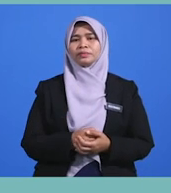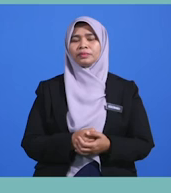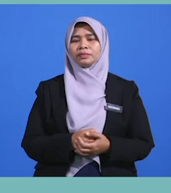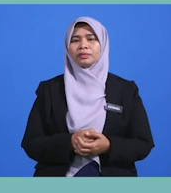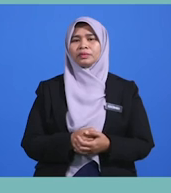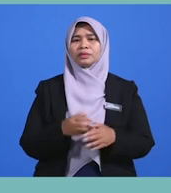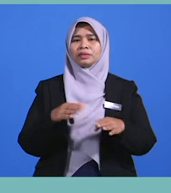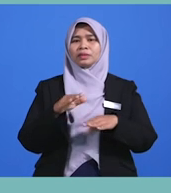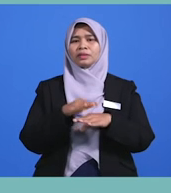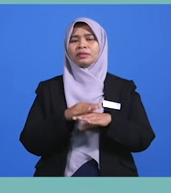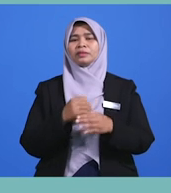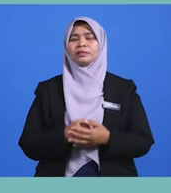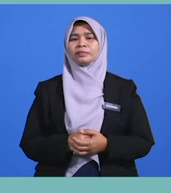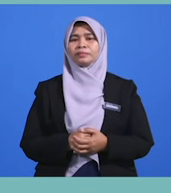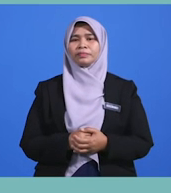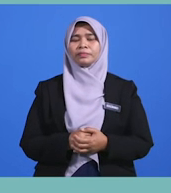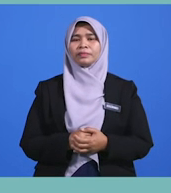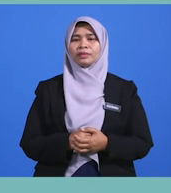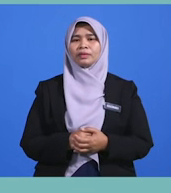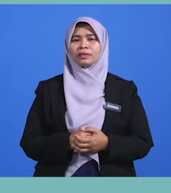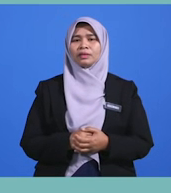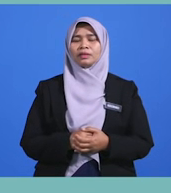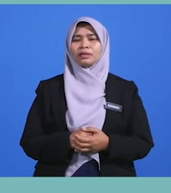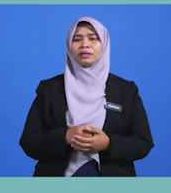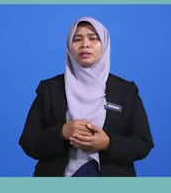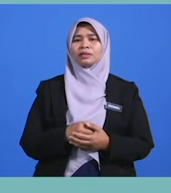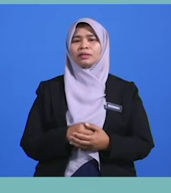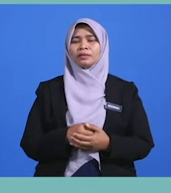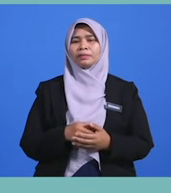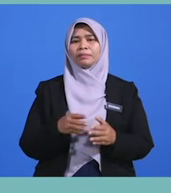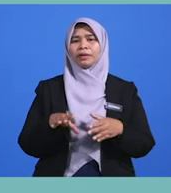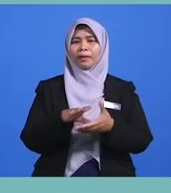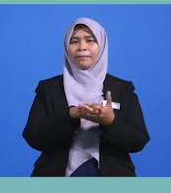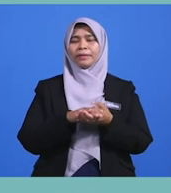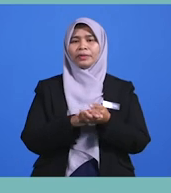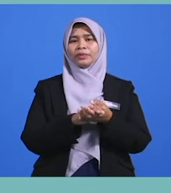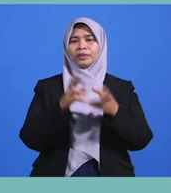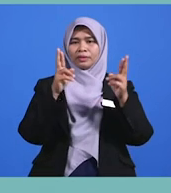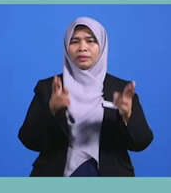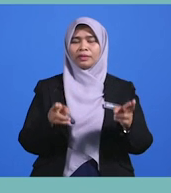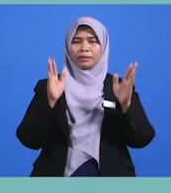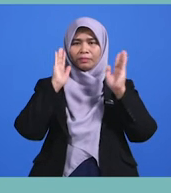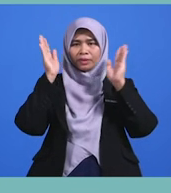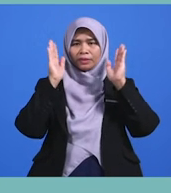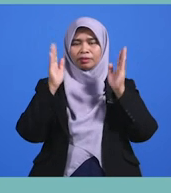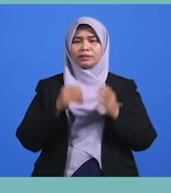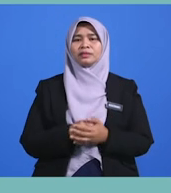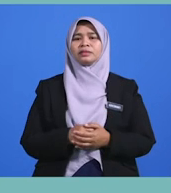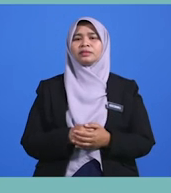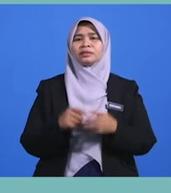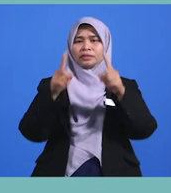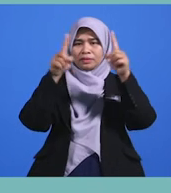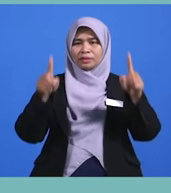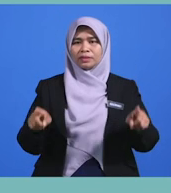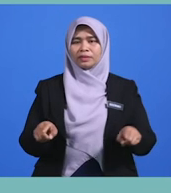dari atas hingga ke bawah jalur merah. Yang kelima itu melambangkan perpaduan rakyat Malaysia. Segi empat tersebut